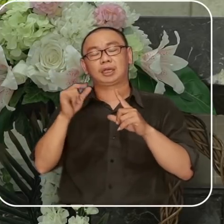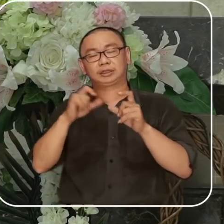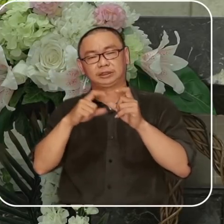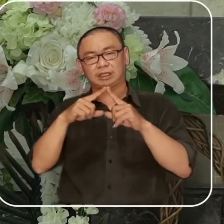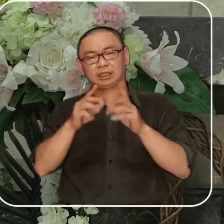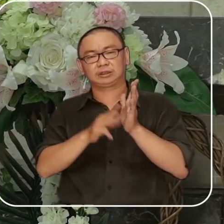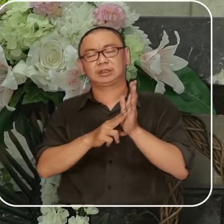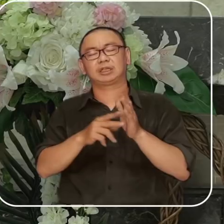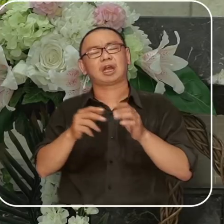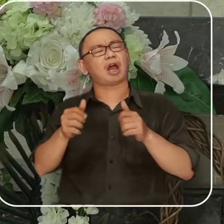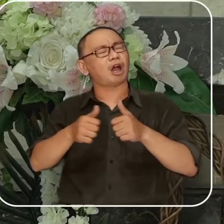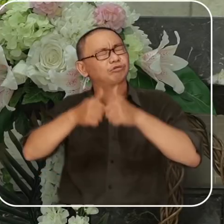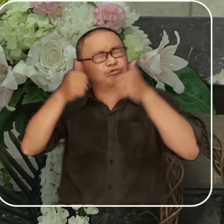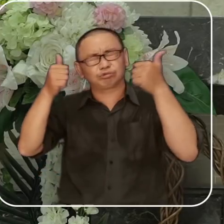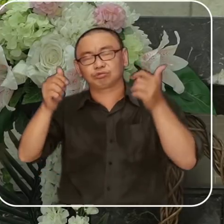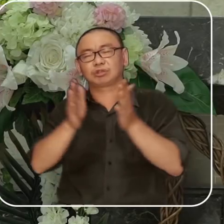dan mulia.